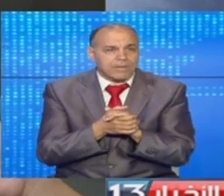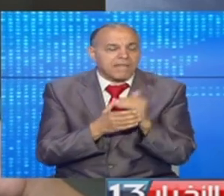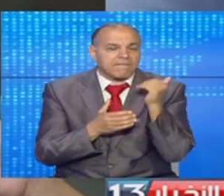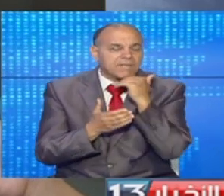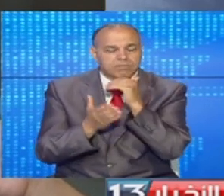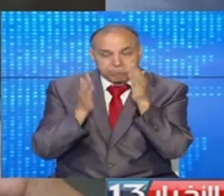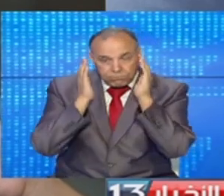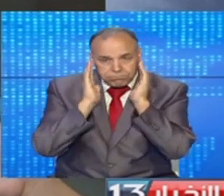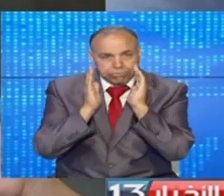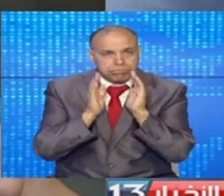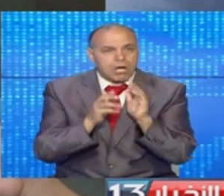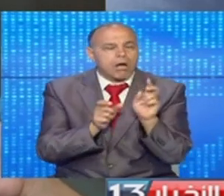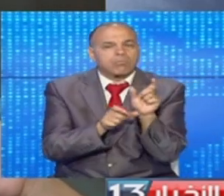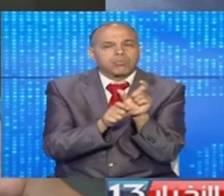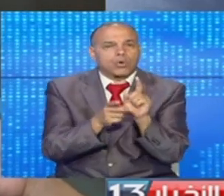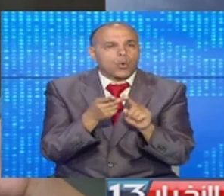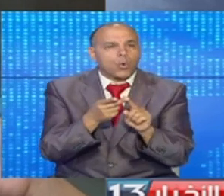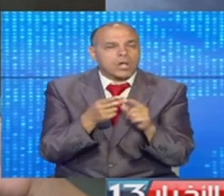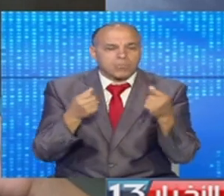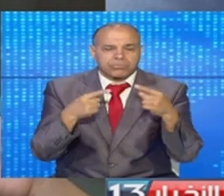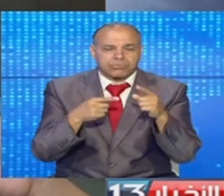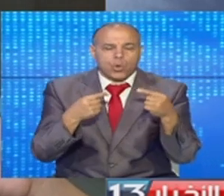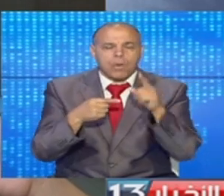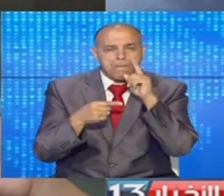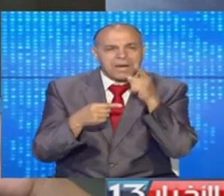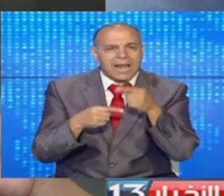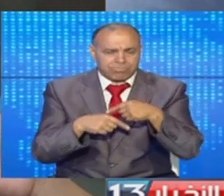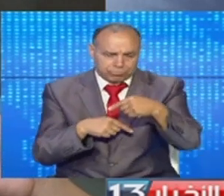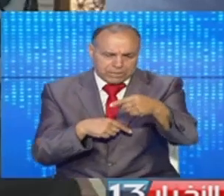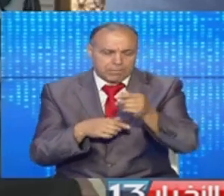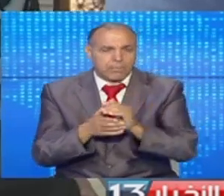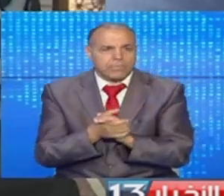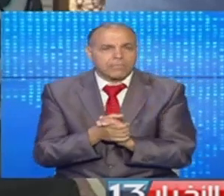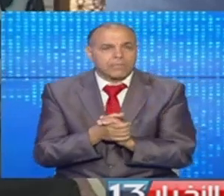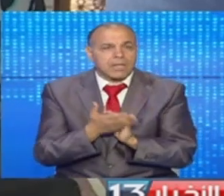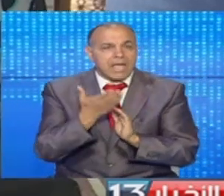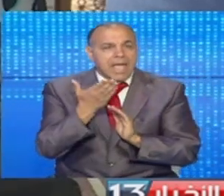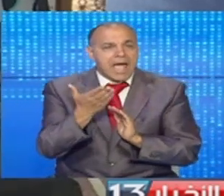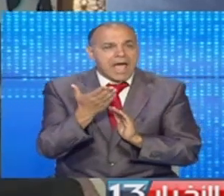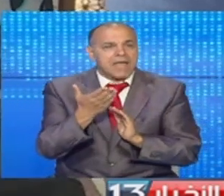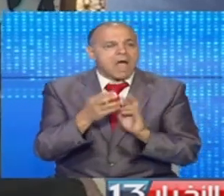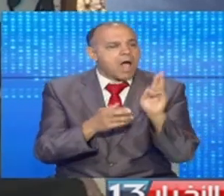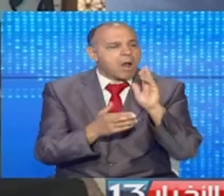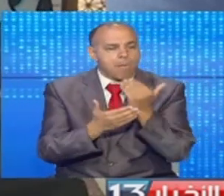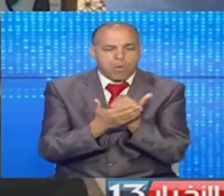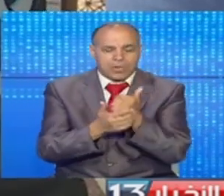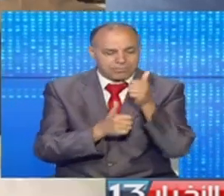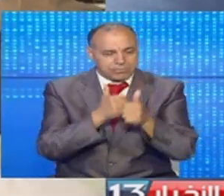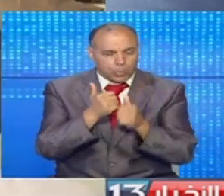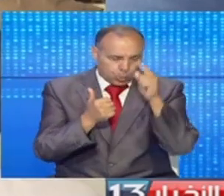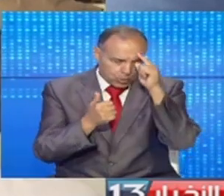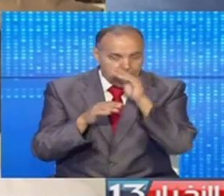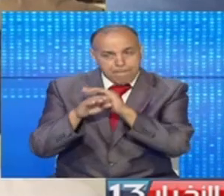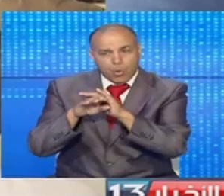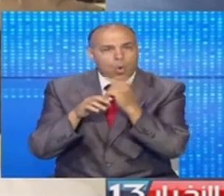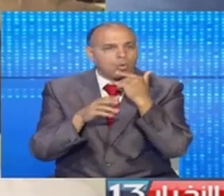في تركيز المرصد الوطني لمناهضة العنف ضد المرأة في الأيام القريبة القادمة. وسيتم إيداع التقرير السابع لتونس